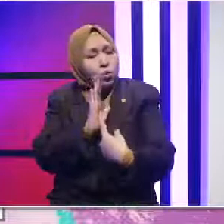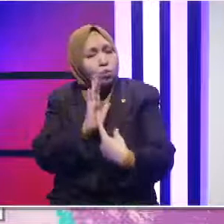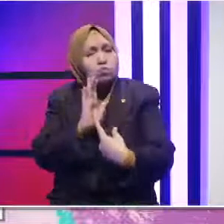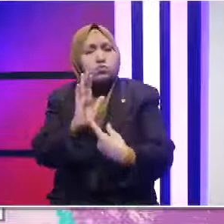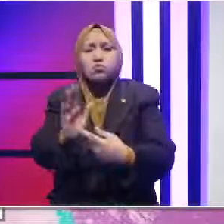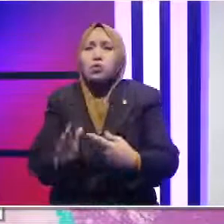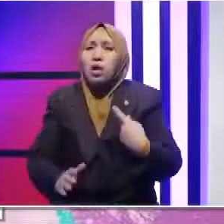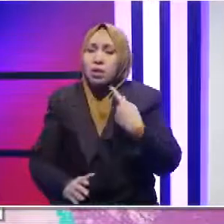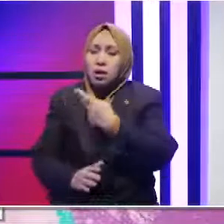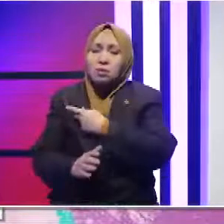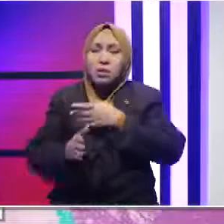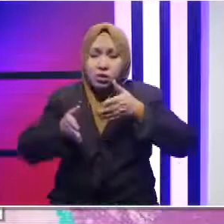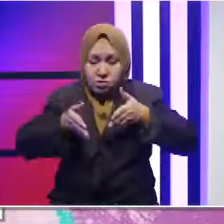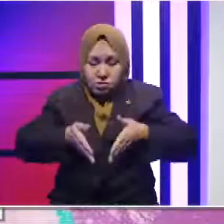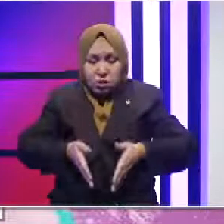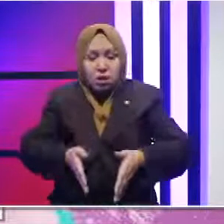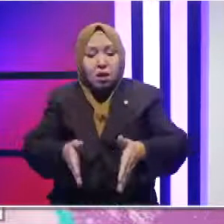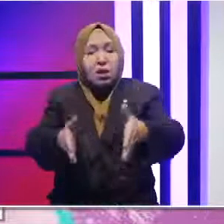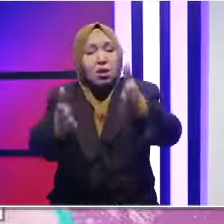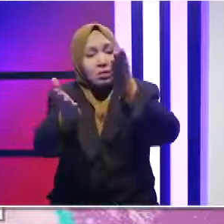إهدنا الصراط